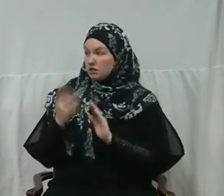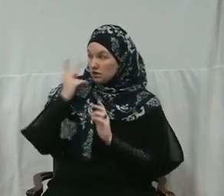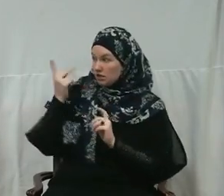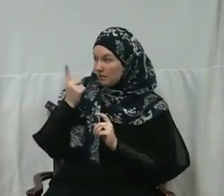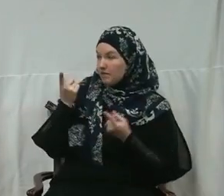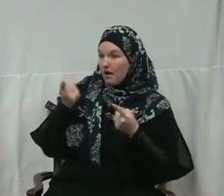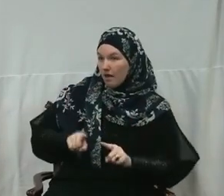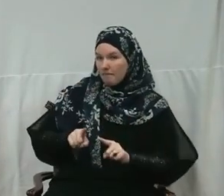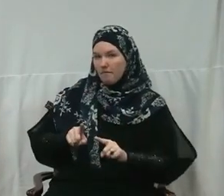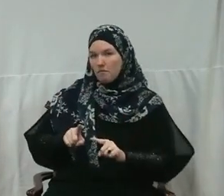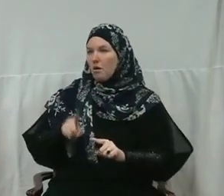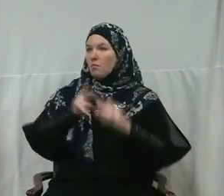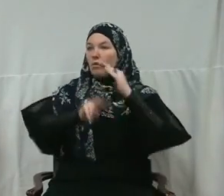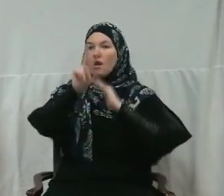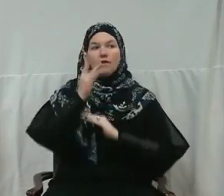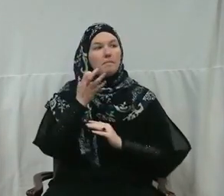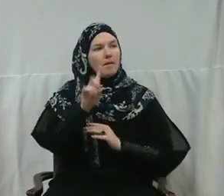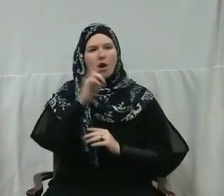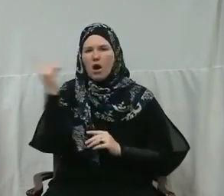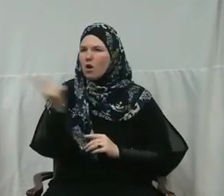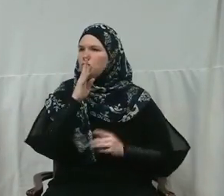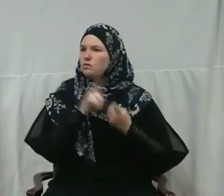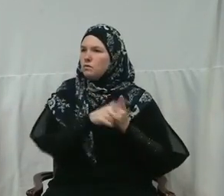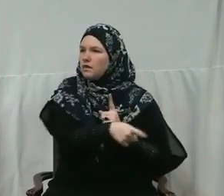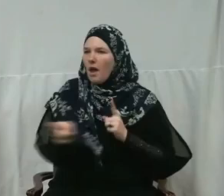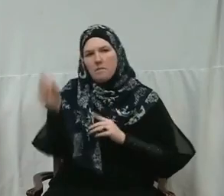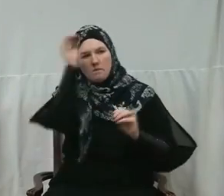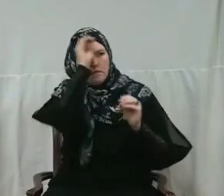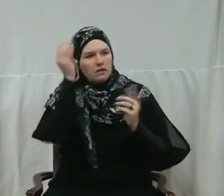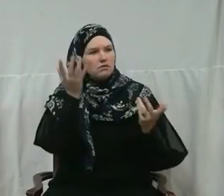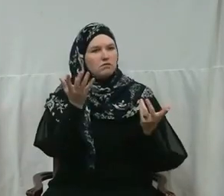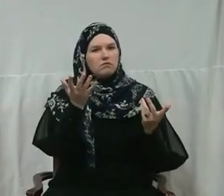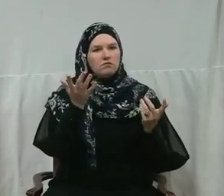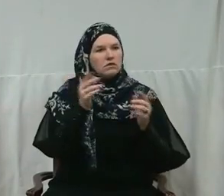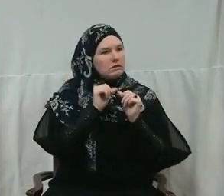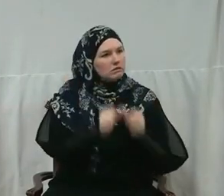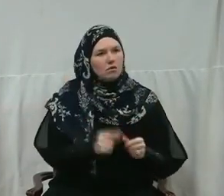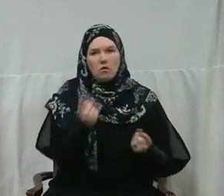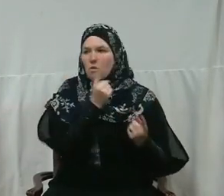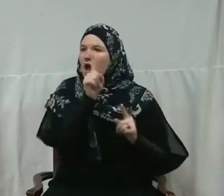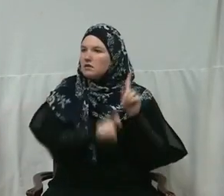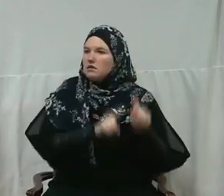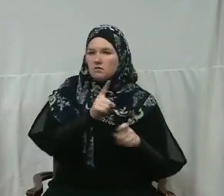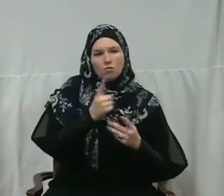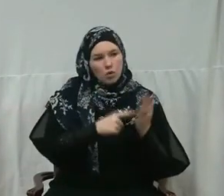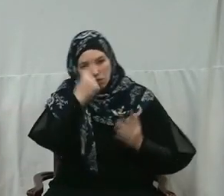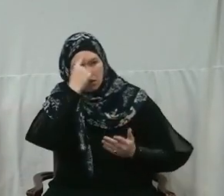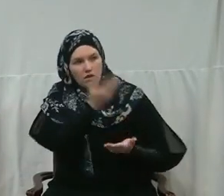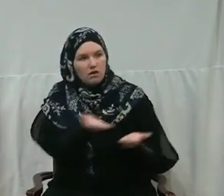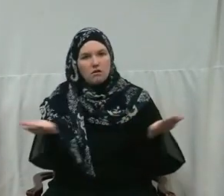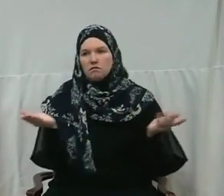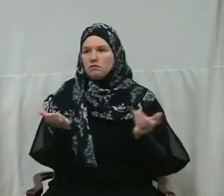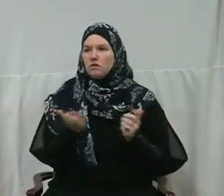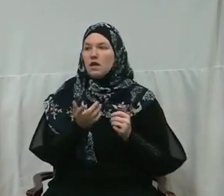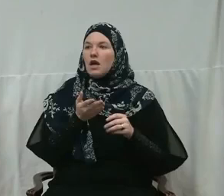matter. So the Prophet ﷺ continued to consult them further even after the